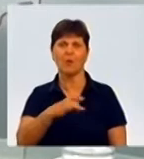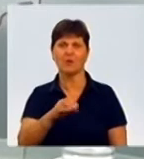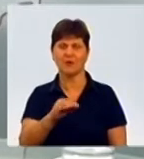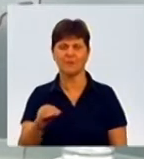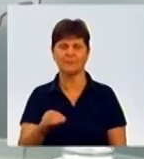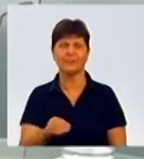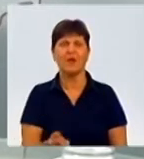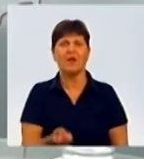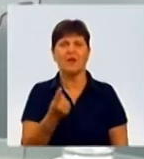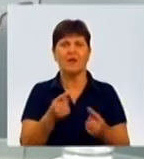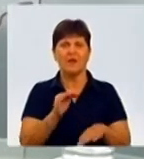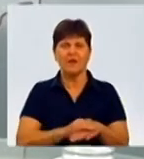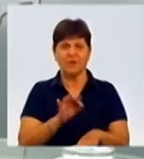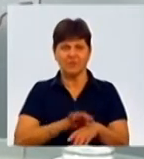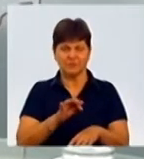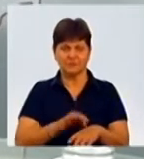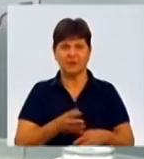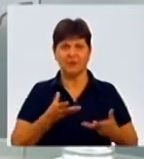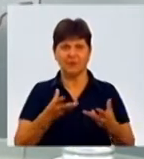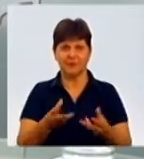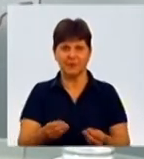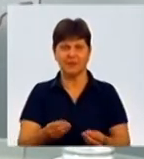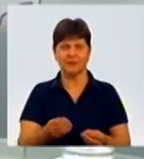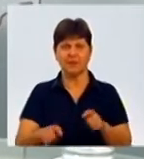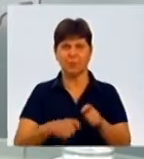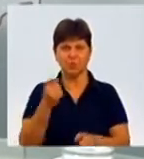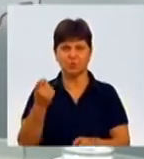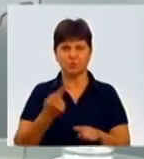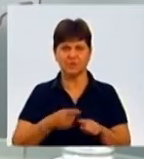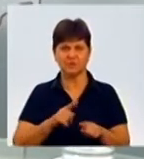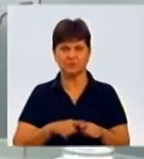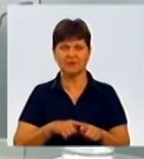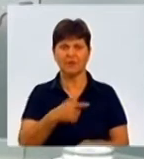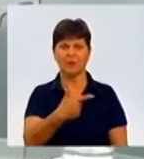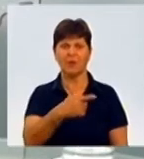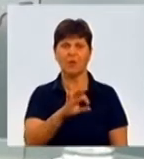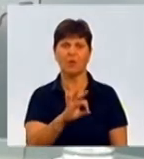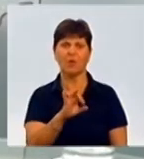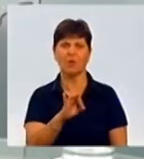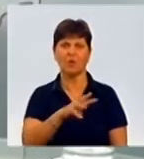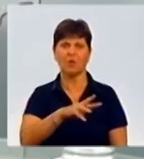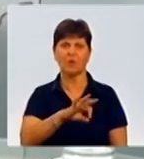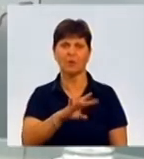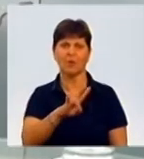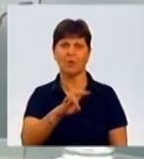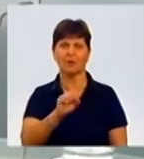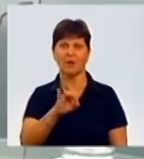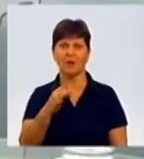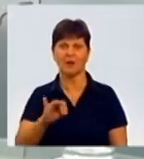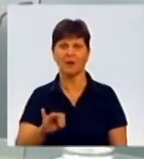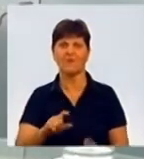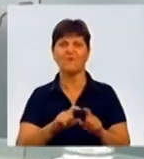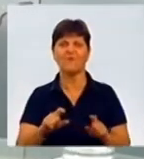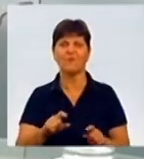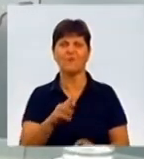які опосередковано можуть вплинути, власне, ось на порушення цього гормонального фону в організмі жінки, власне, і підвищувати ймовірність